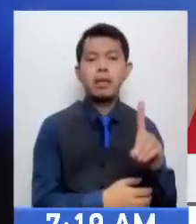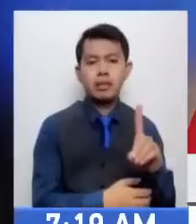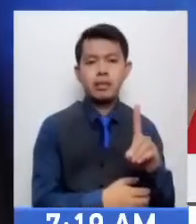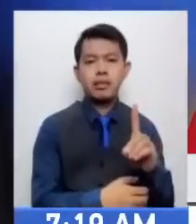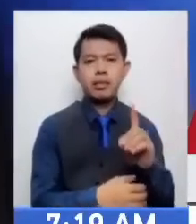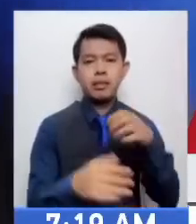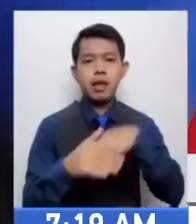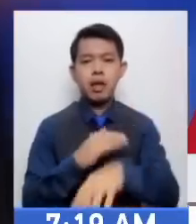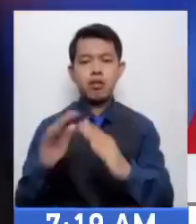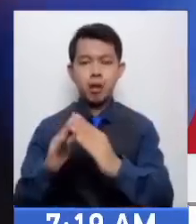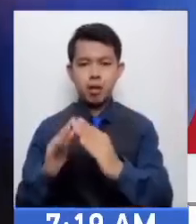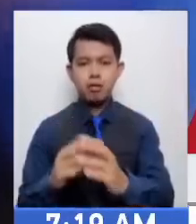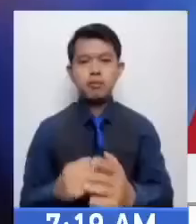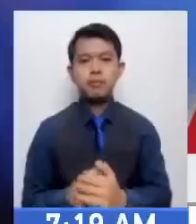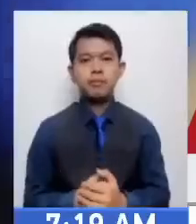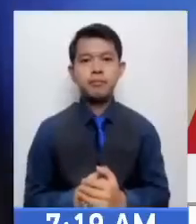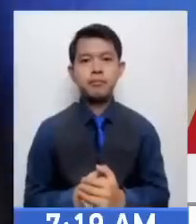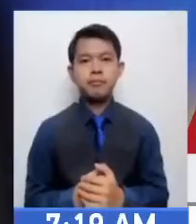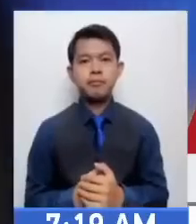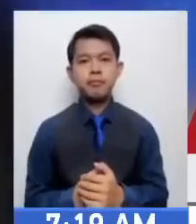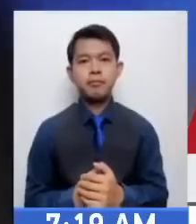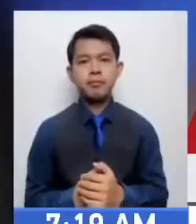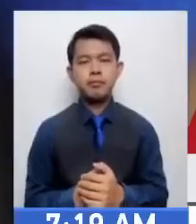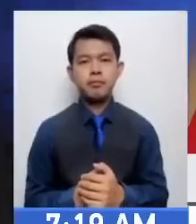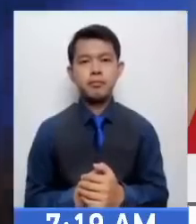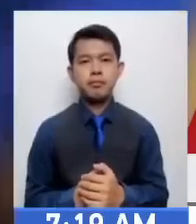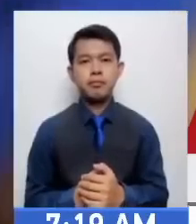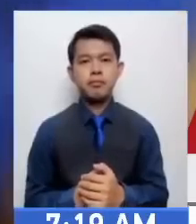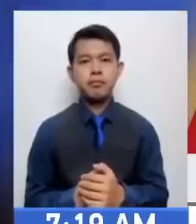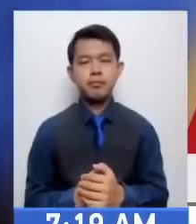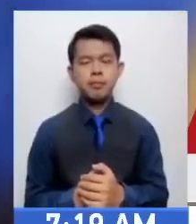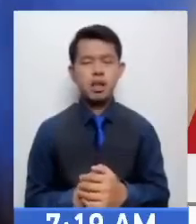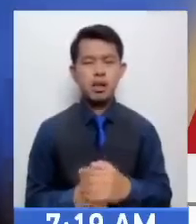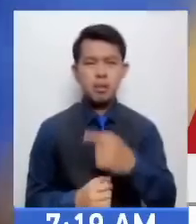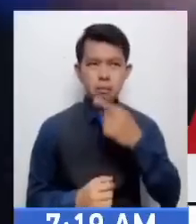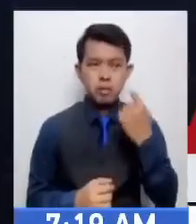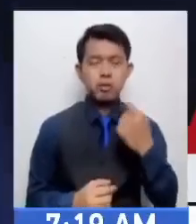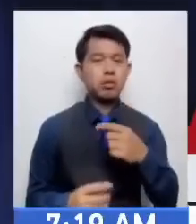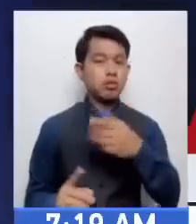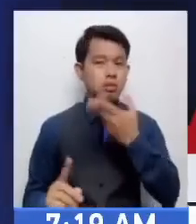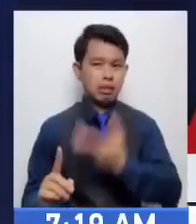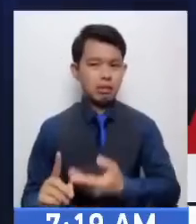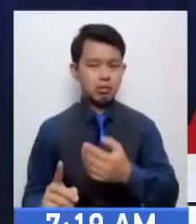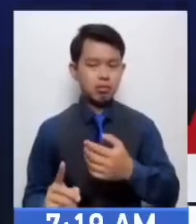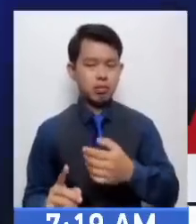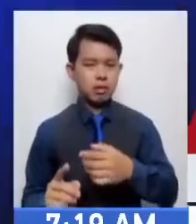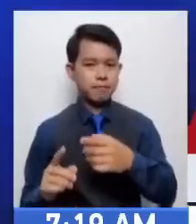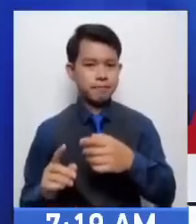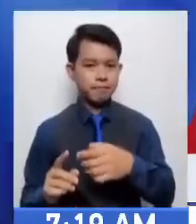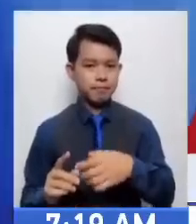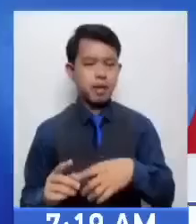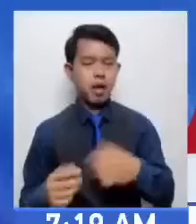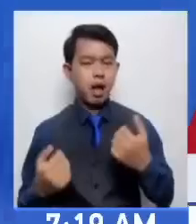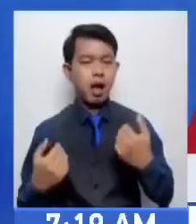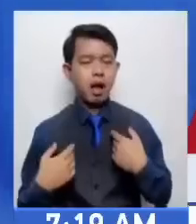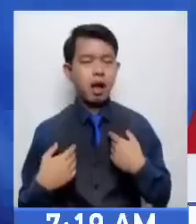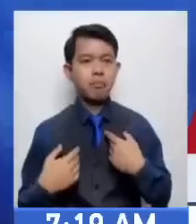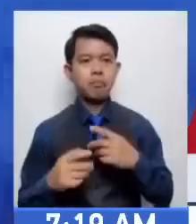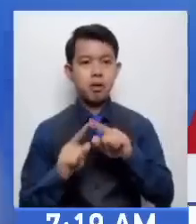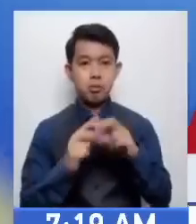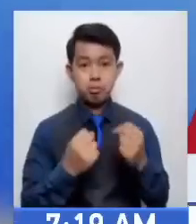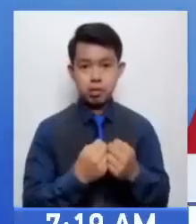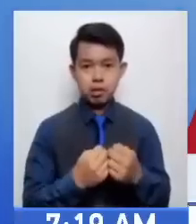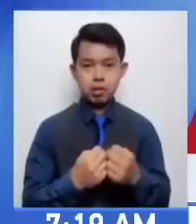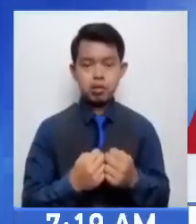defies logic and common sense na ikaw ay isang tao. Hindi ka naman mangmang, may katungkulan ka naman. Mm. At 2 months before, alam mo